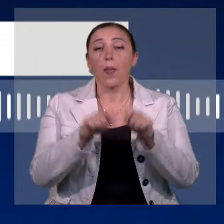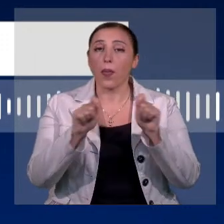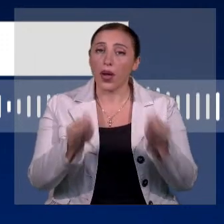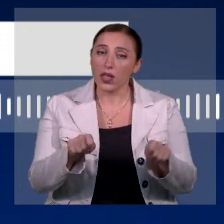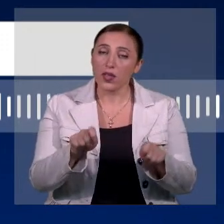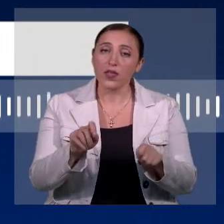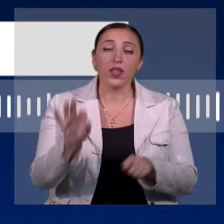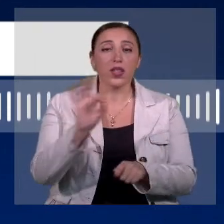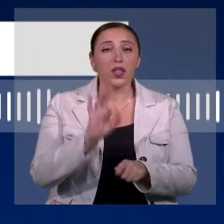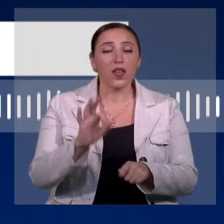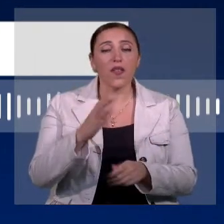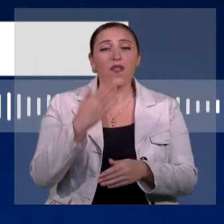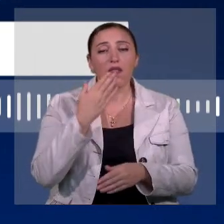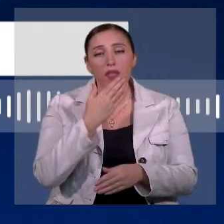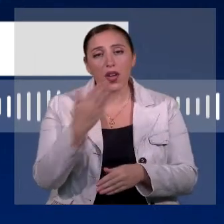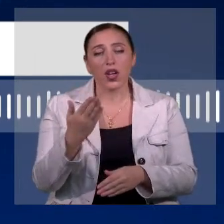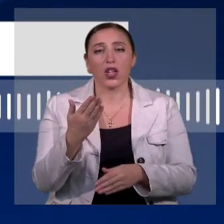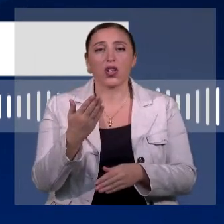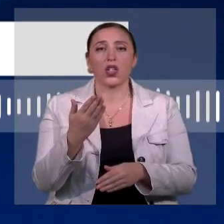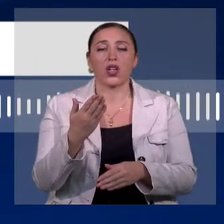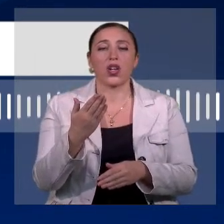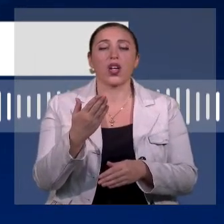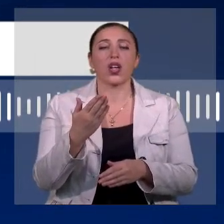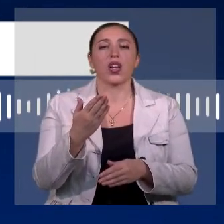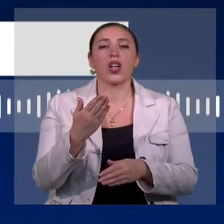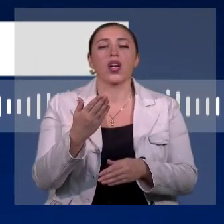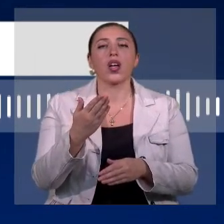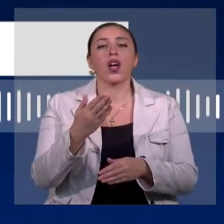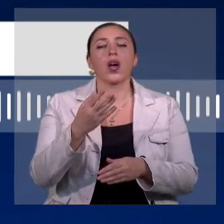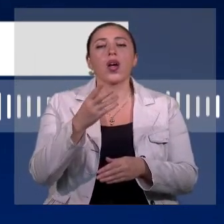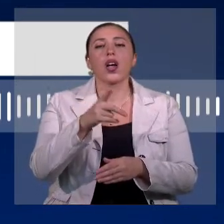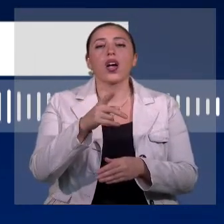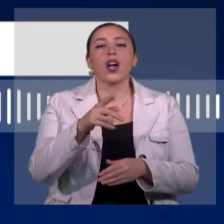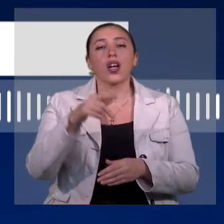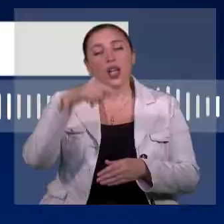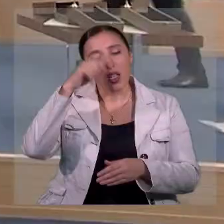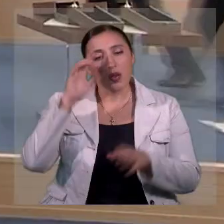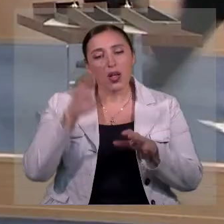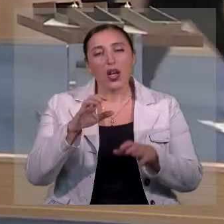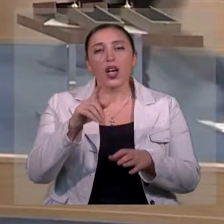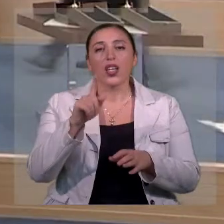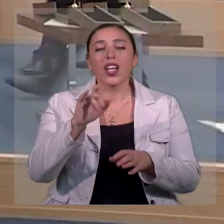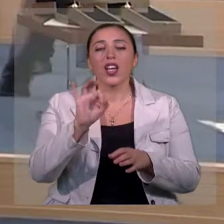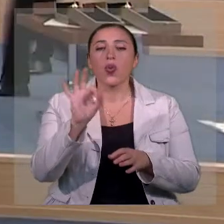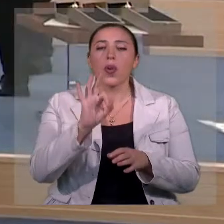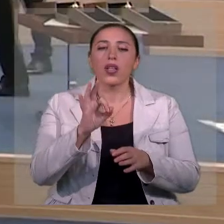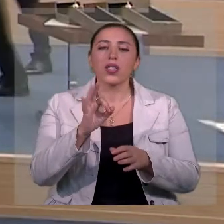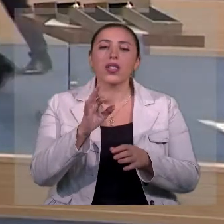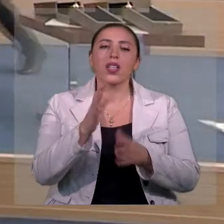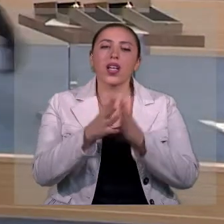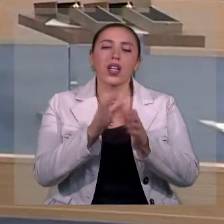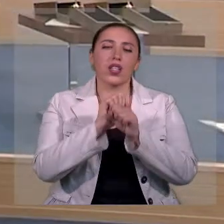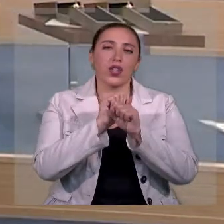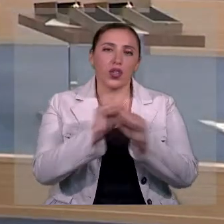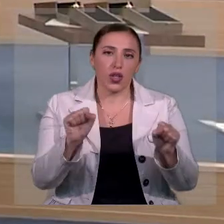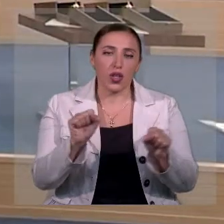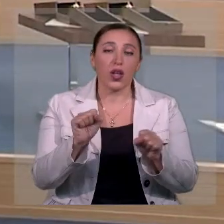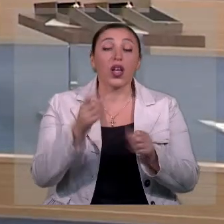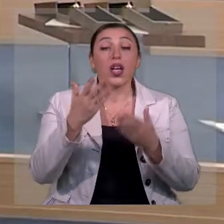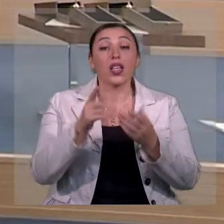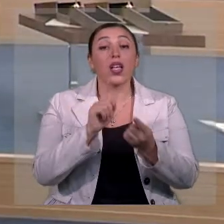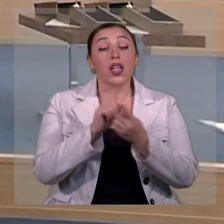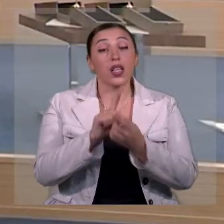հարցում վերջնականապես եւ միանշանակորեն հրաժարվի միջազգային տրամաբանությունից։ Եթե համաձայնությունը կայանա ըստ